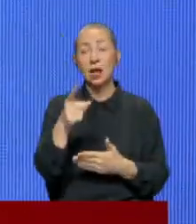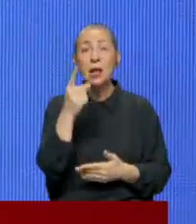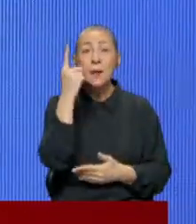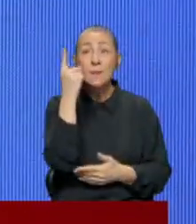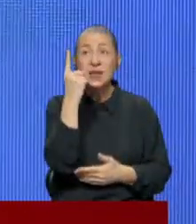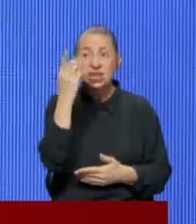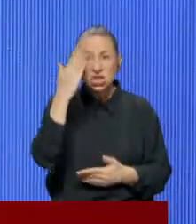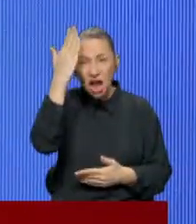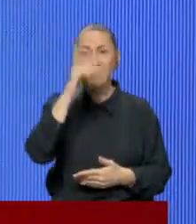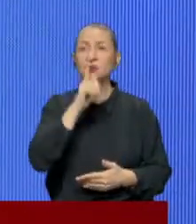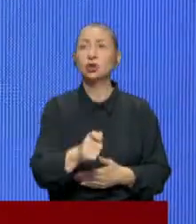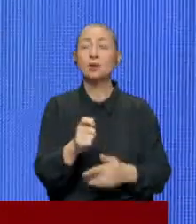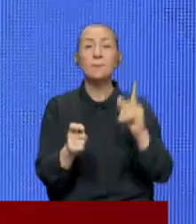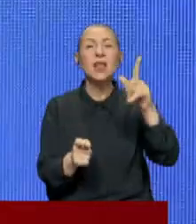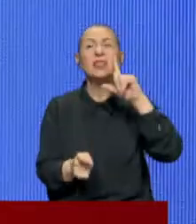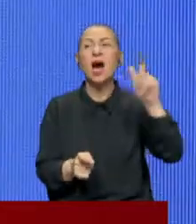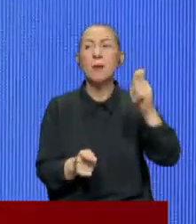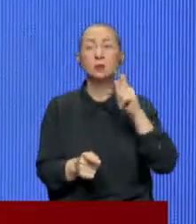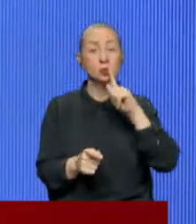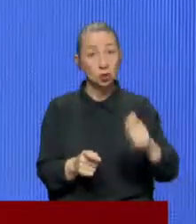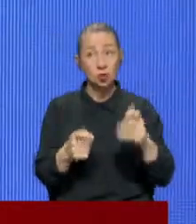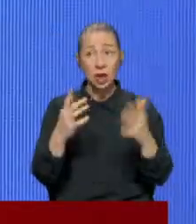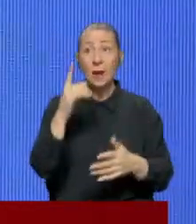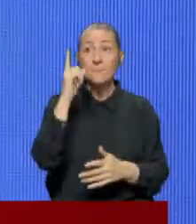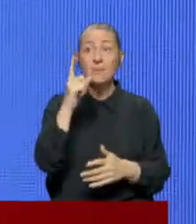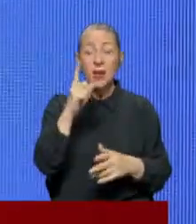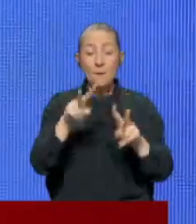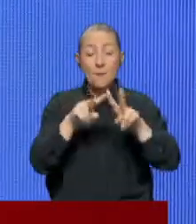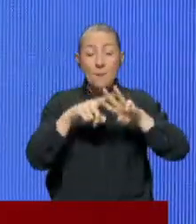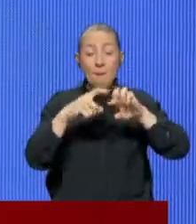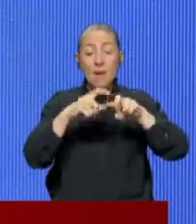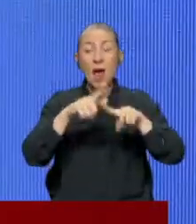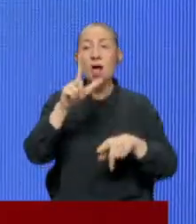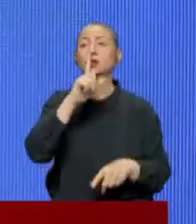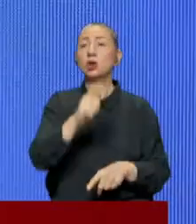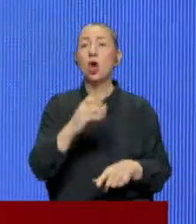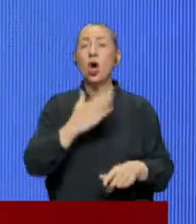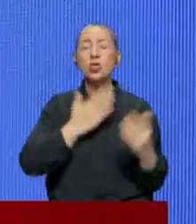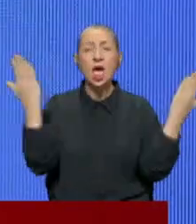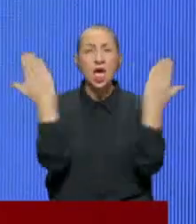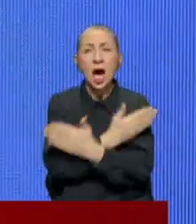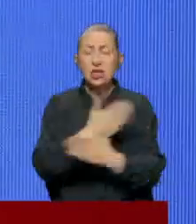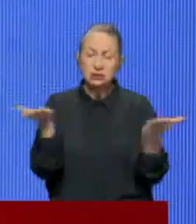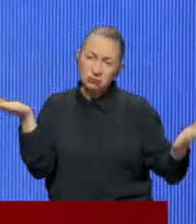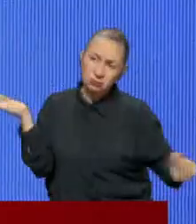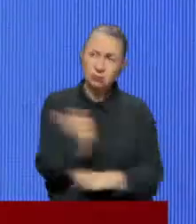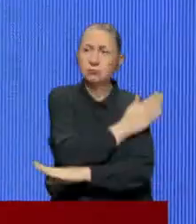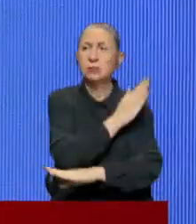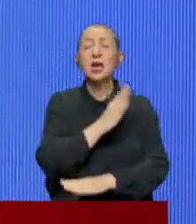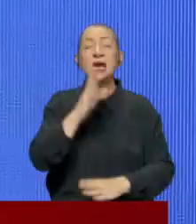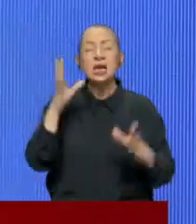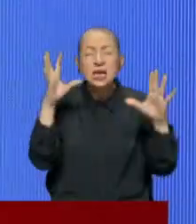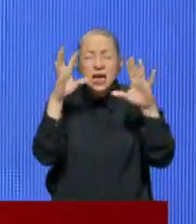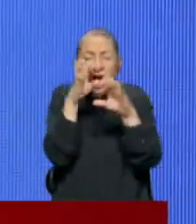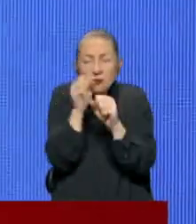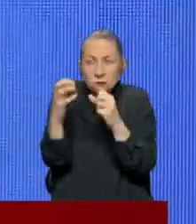Bir şeref sözü, bir namus sözüyle, bir Meral sözüyle ön yargı duvarlarını yıkmaya,